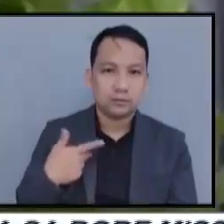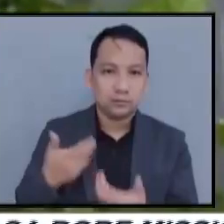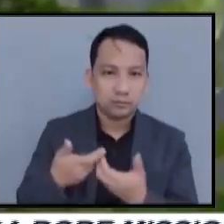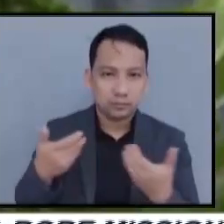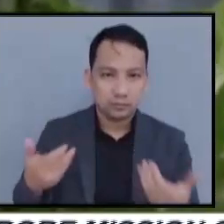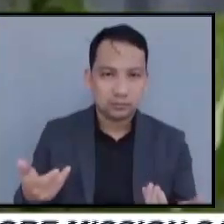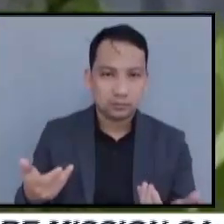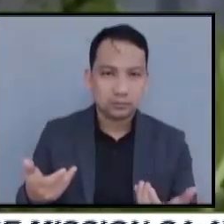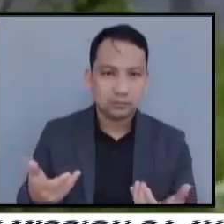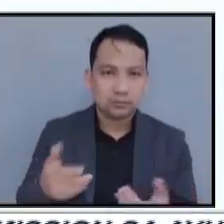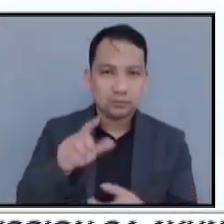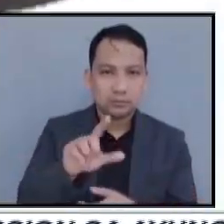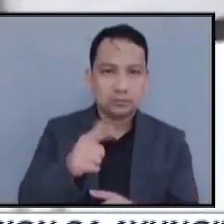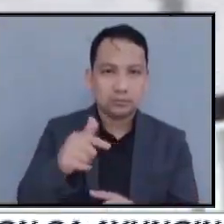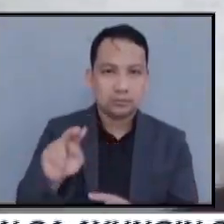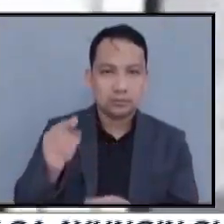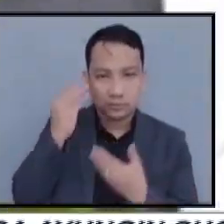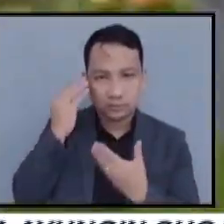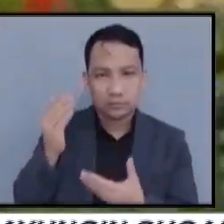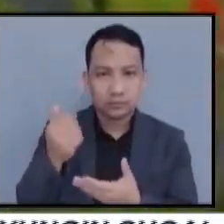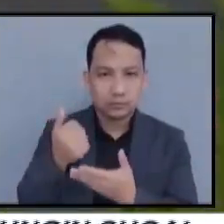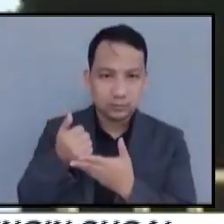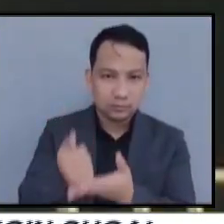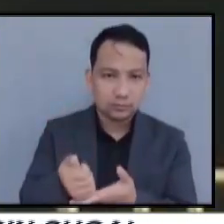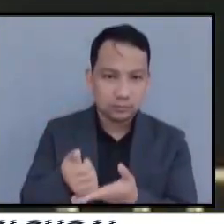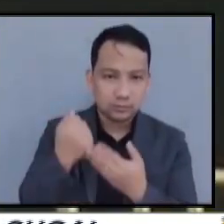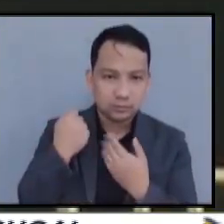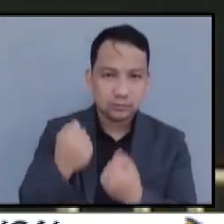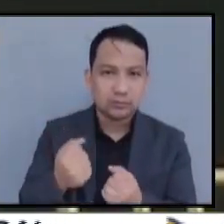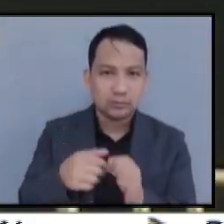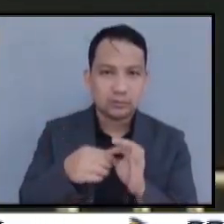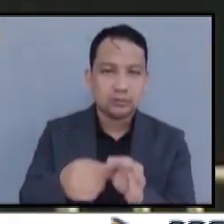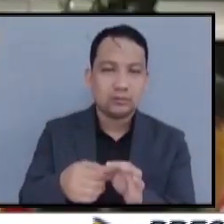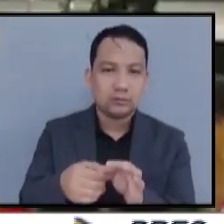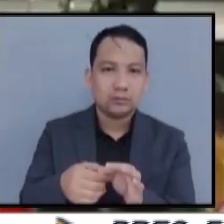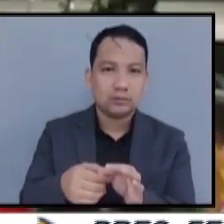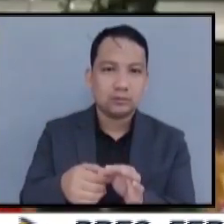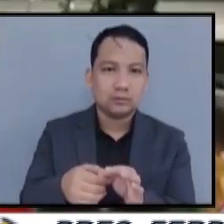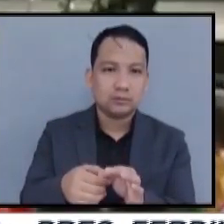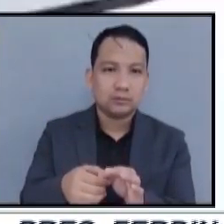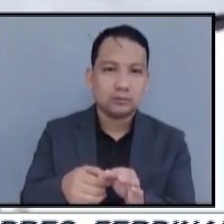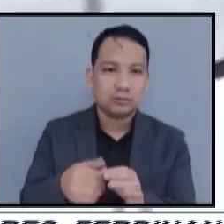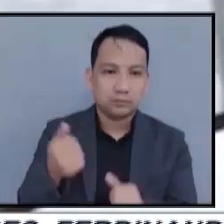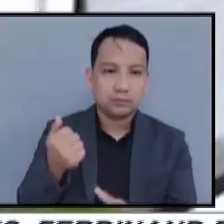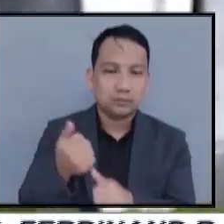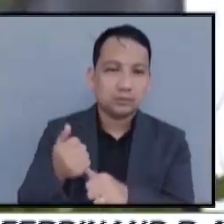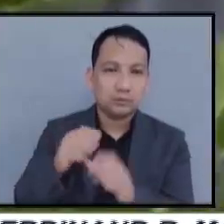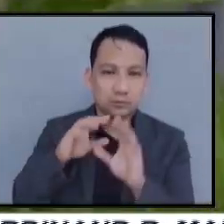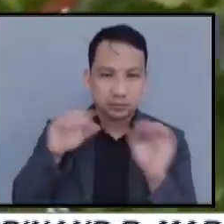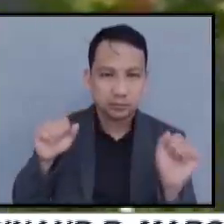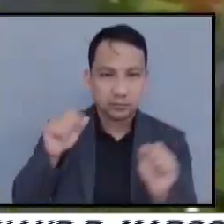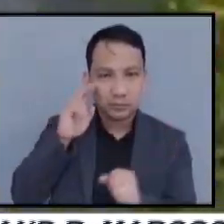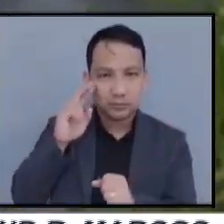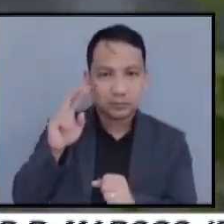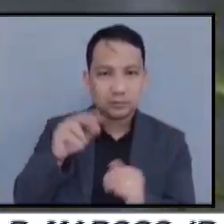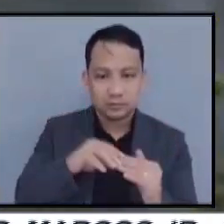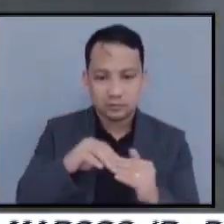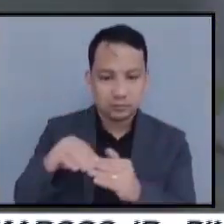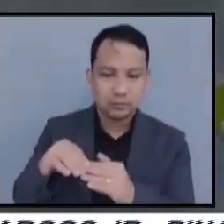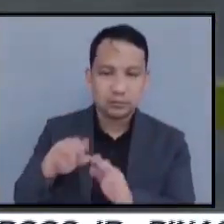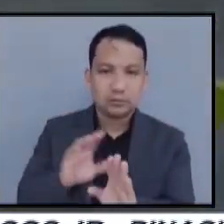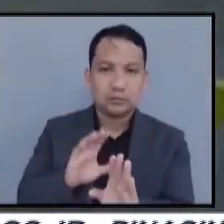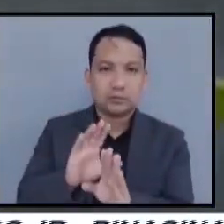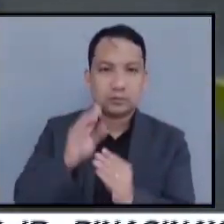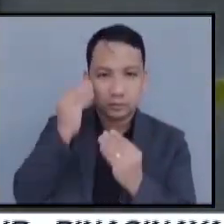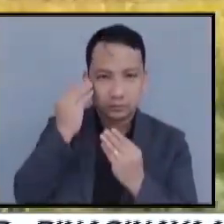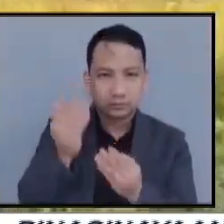na pamahalaan para matulungan ang kanilang mga kababayan. Pinangunahan mismo ni Pangulong Ferdinand R. Marcos Jr. ang